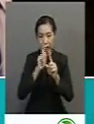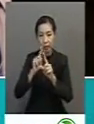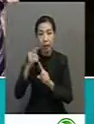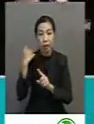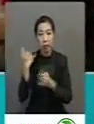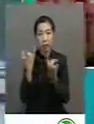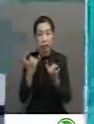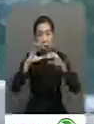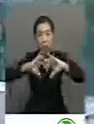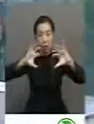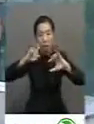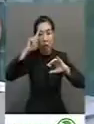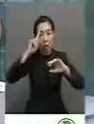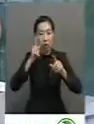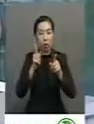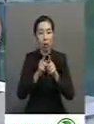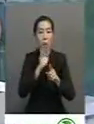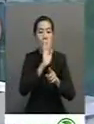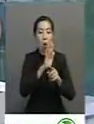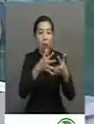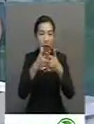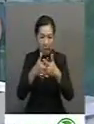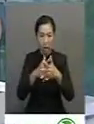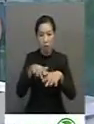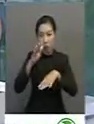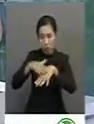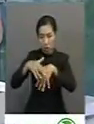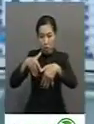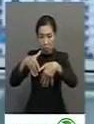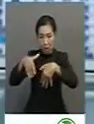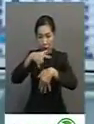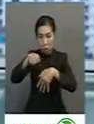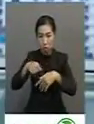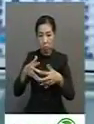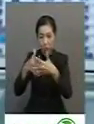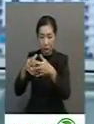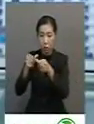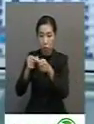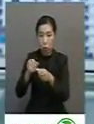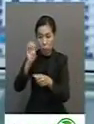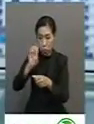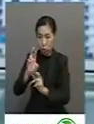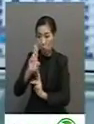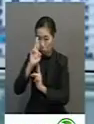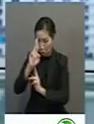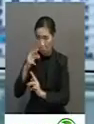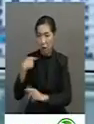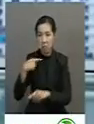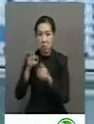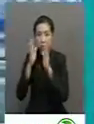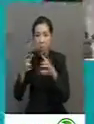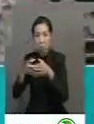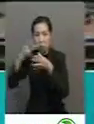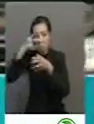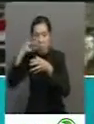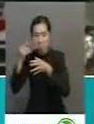สุดรัฐบาลของสหรัฐต้องมาออกคำเตือนชาวอเมริกันค่ะที่อยู่ในยุโรปให้ระมัดระวังการก่อการร้ายที่ยังคงมีอยู่อย่างต่อเนื่องไม่ว่